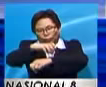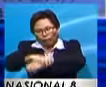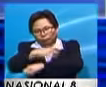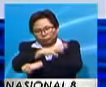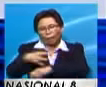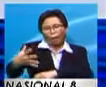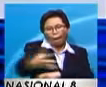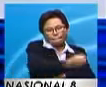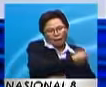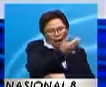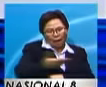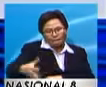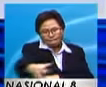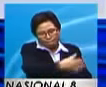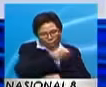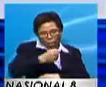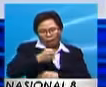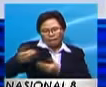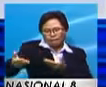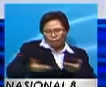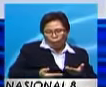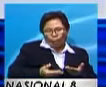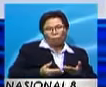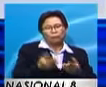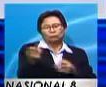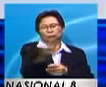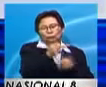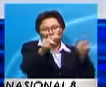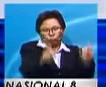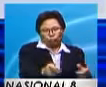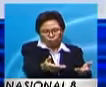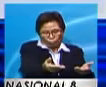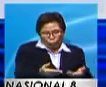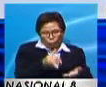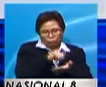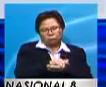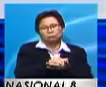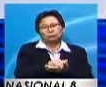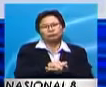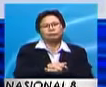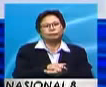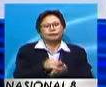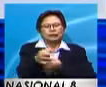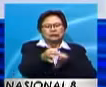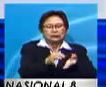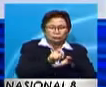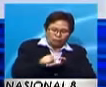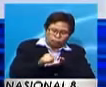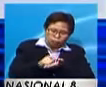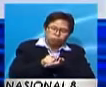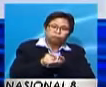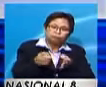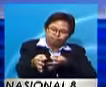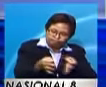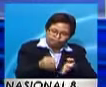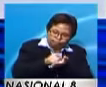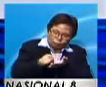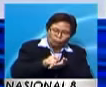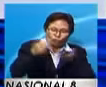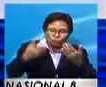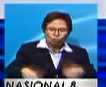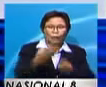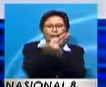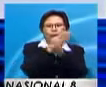setelah merampas peralatan yang dibawa oleh kedua-dua lelaki berkenaan keterangan telah diambil dan mereka telah